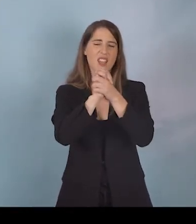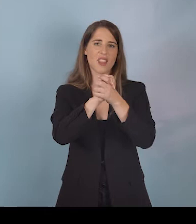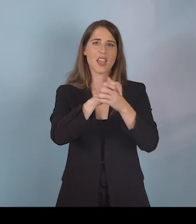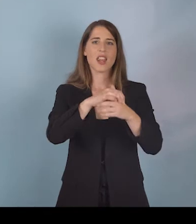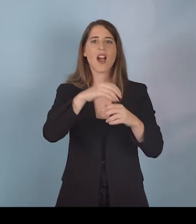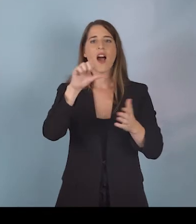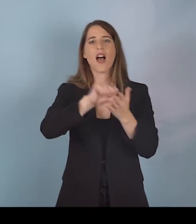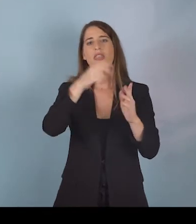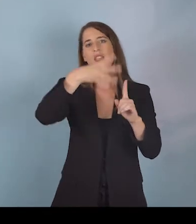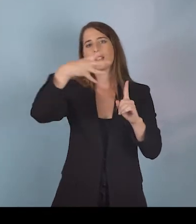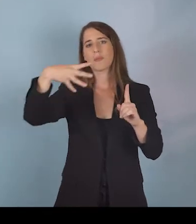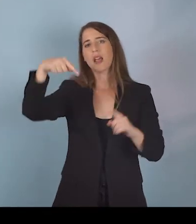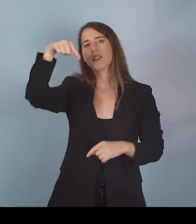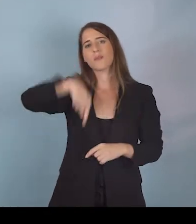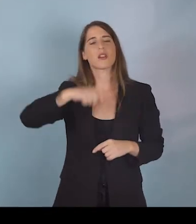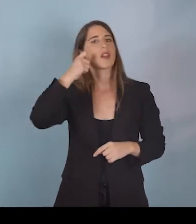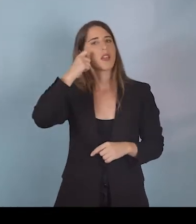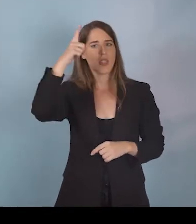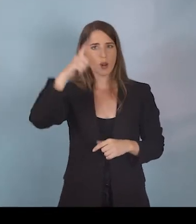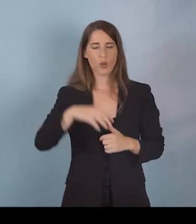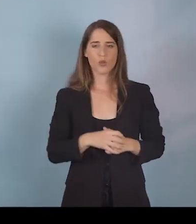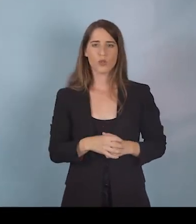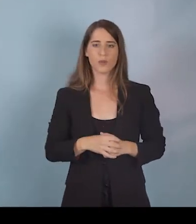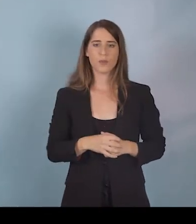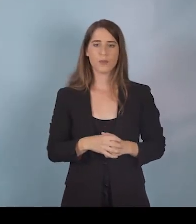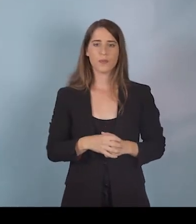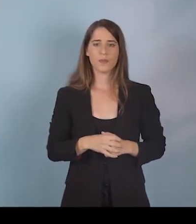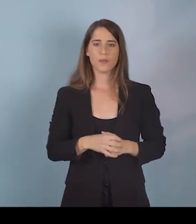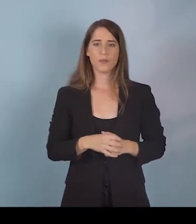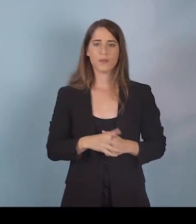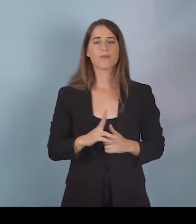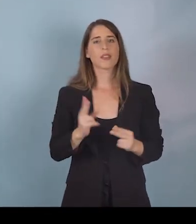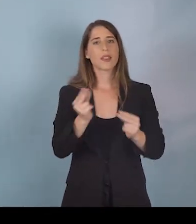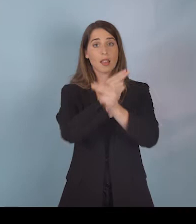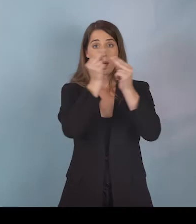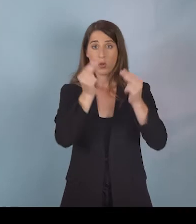Καταρχάς, συγχαρητήρια στο Athens Pride για την σημερινή εκδήλωση.